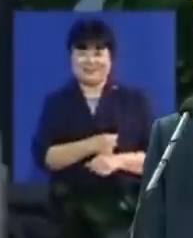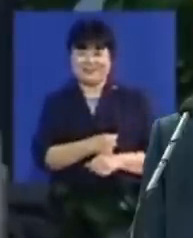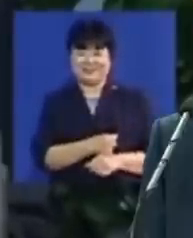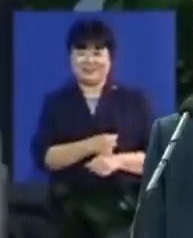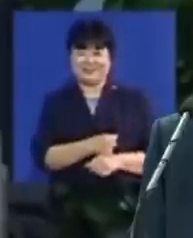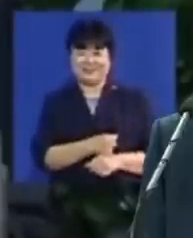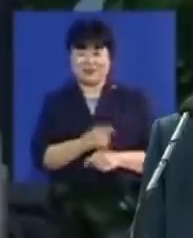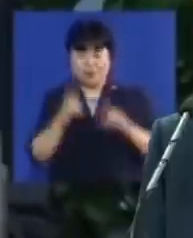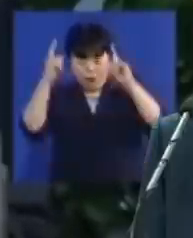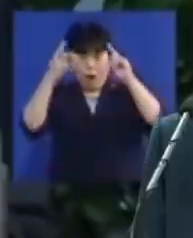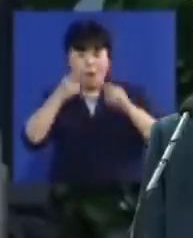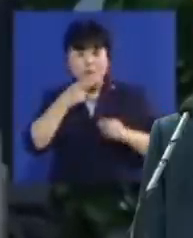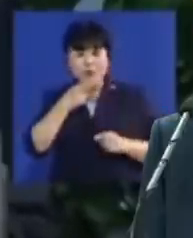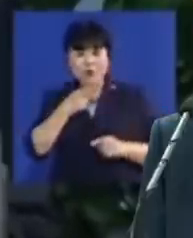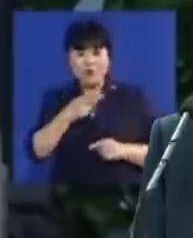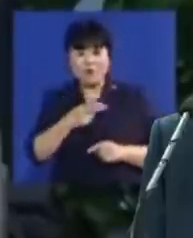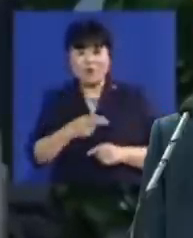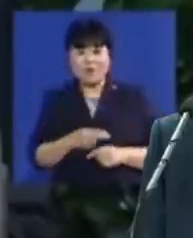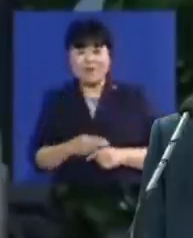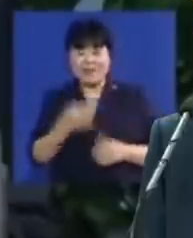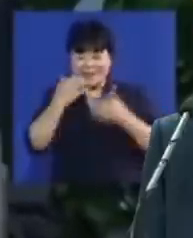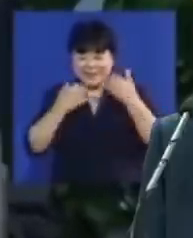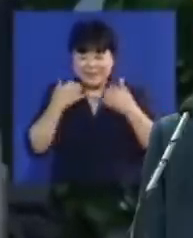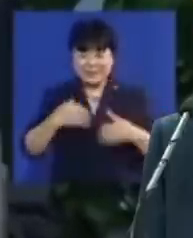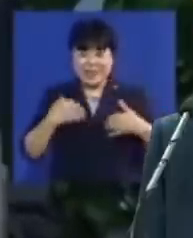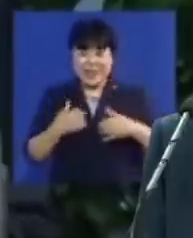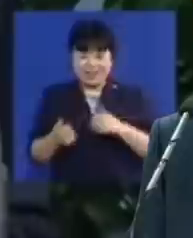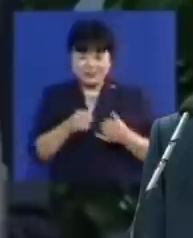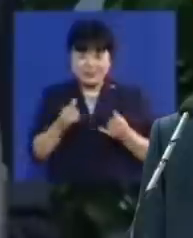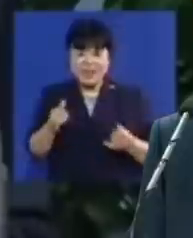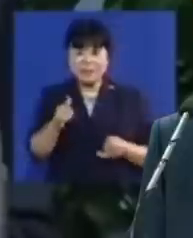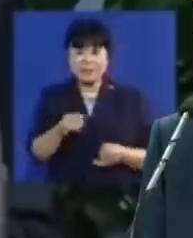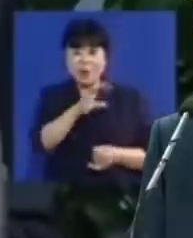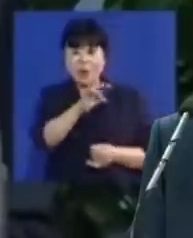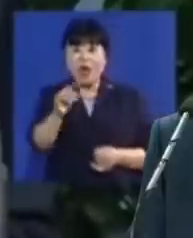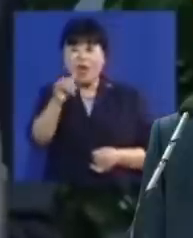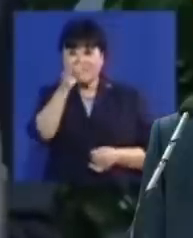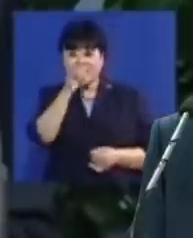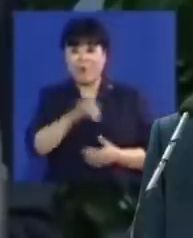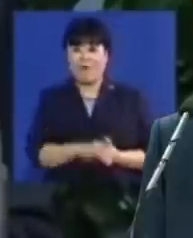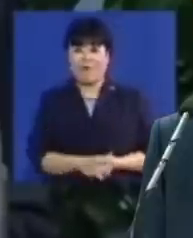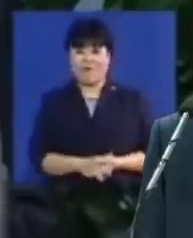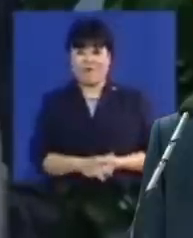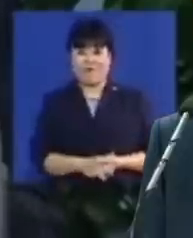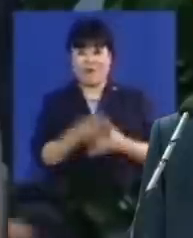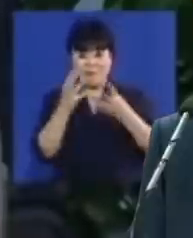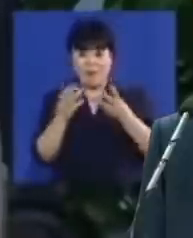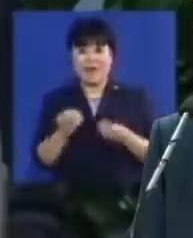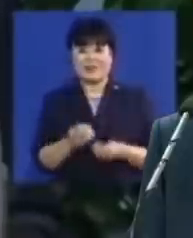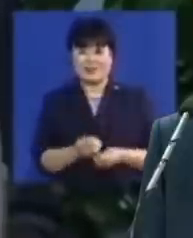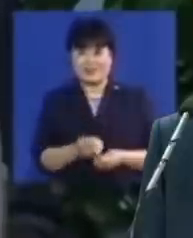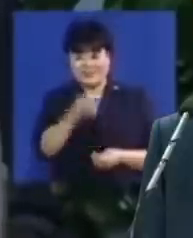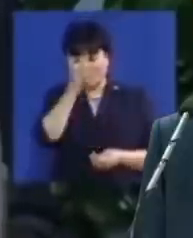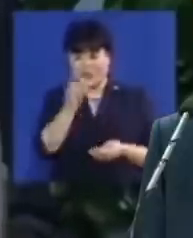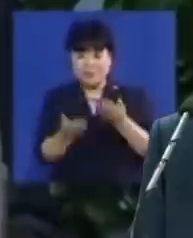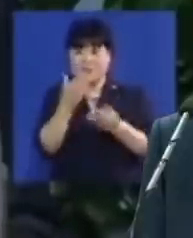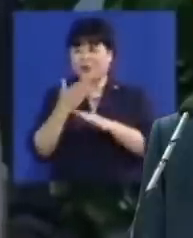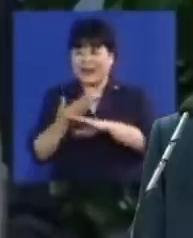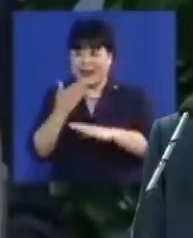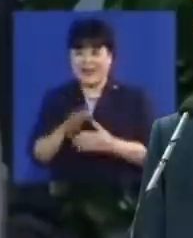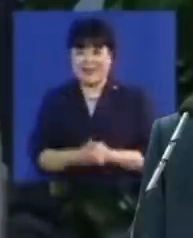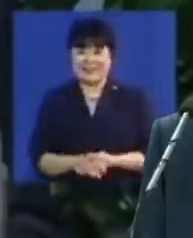아무런 분노도 갖지 않고 기쁘게 죽는 사람을 또 그렇게 많다는 것입니다. 그렇게 대주가 된다는 것입니다.